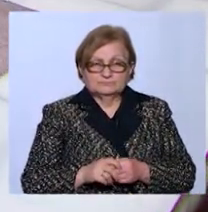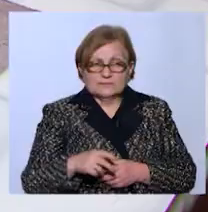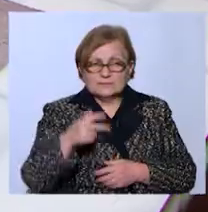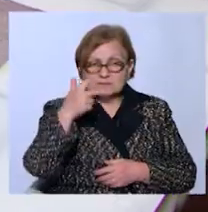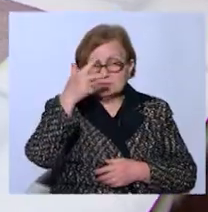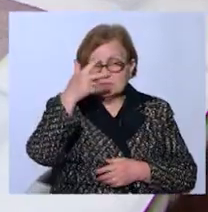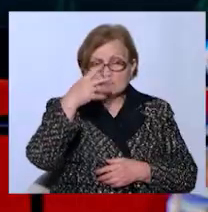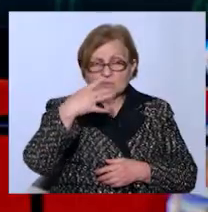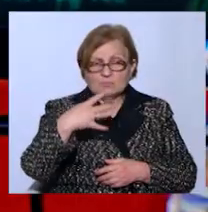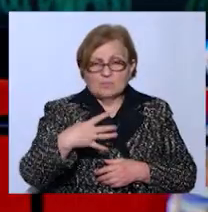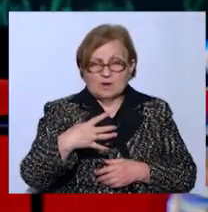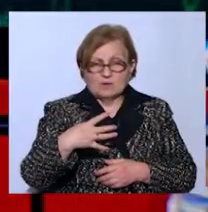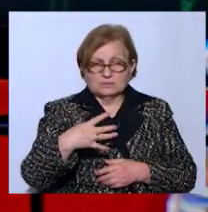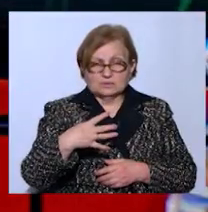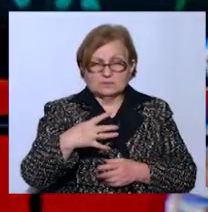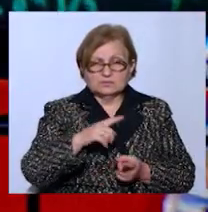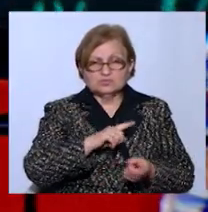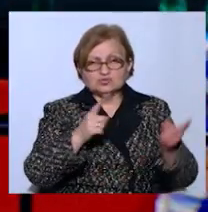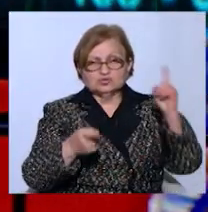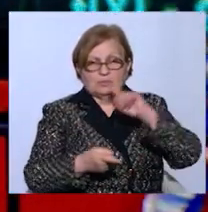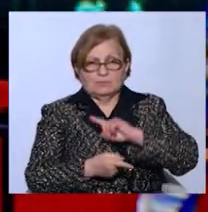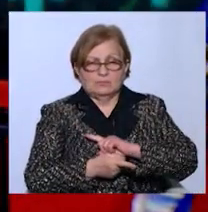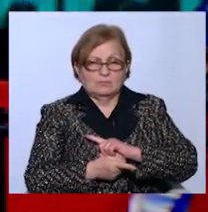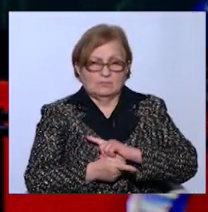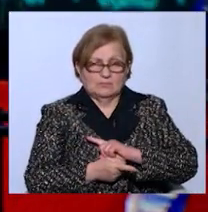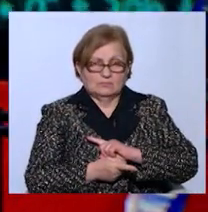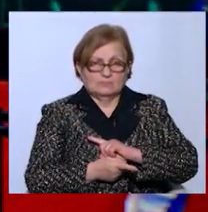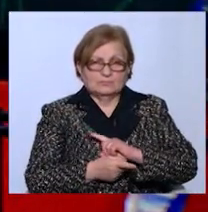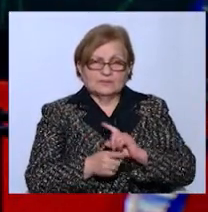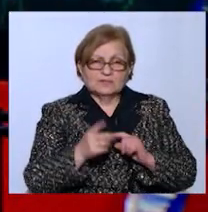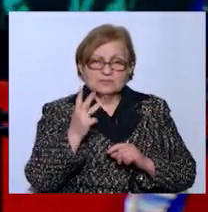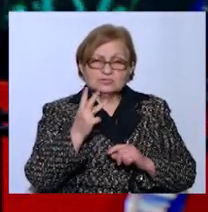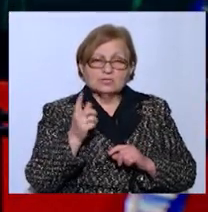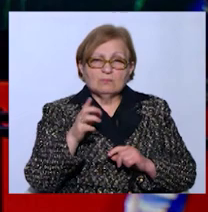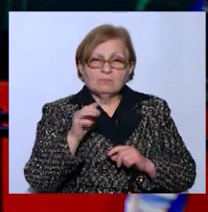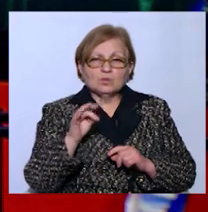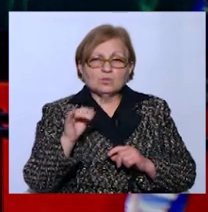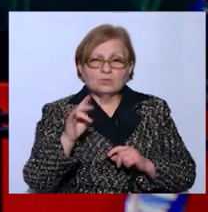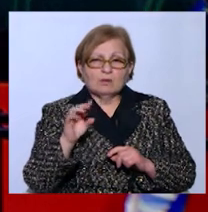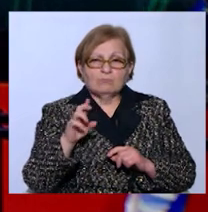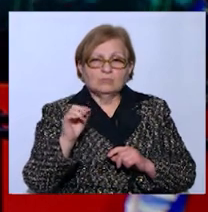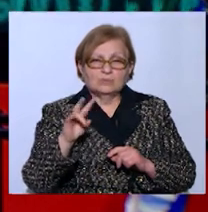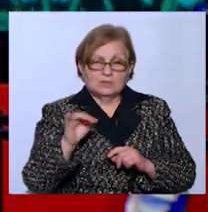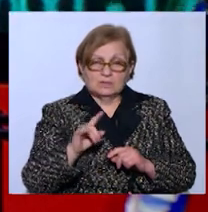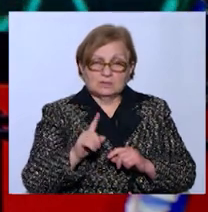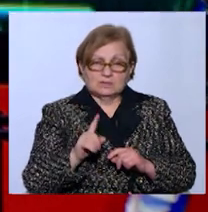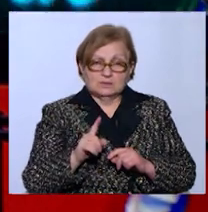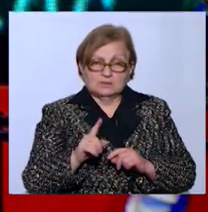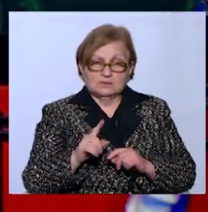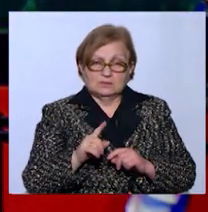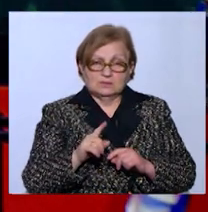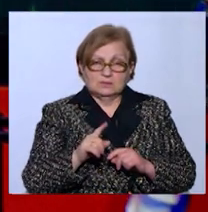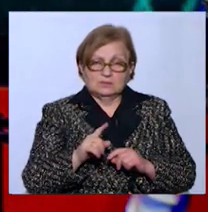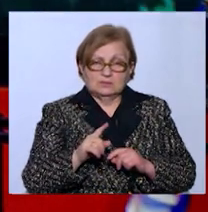3/4-ის შებრუნებული რა არის? შენ ვიცოდეთ მხოლოდ შებრუნებული რა არის. ეს ძალიან